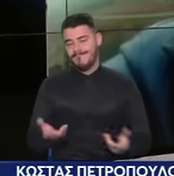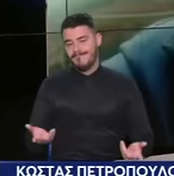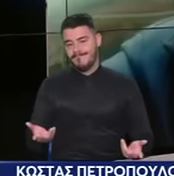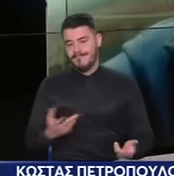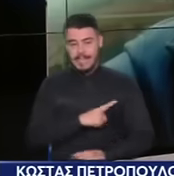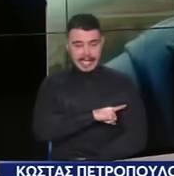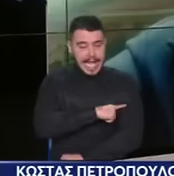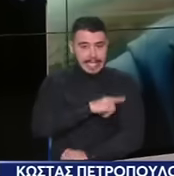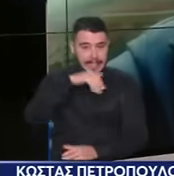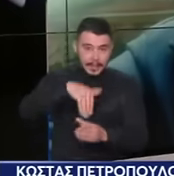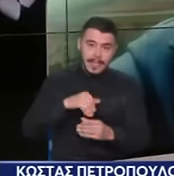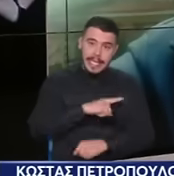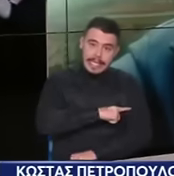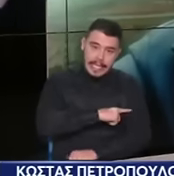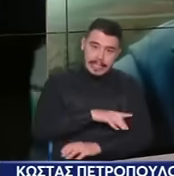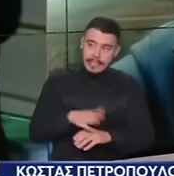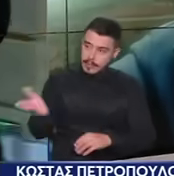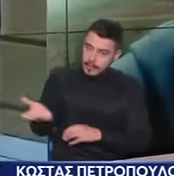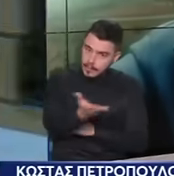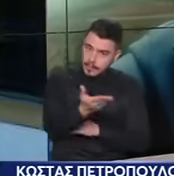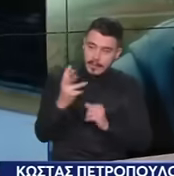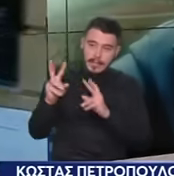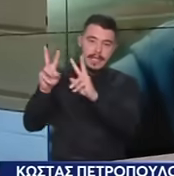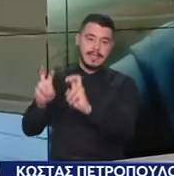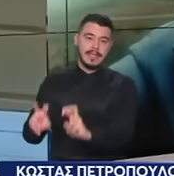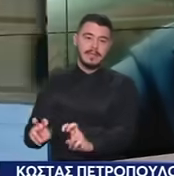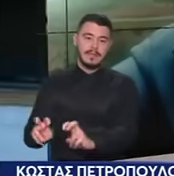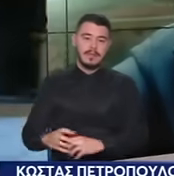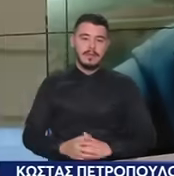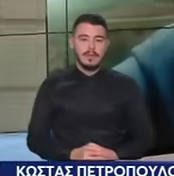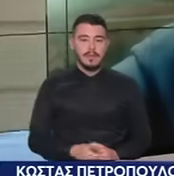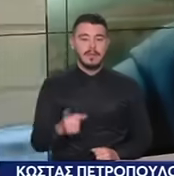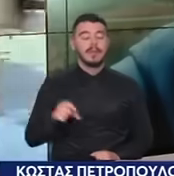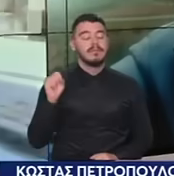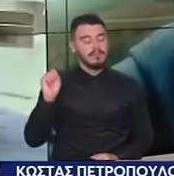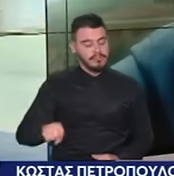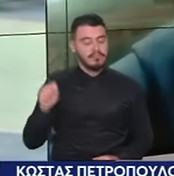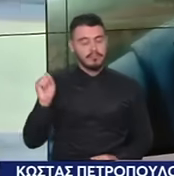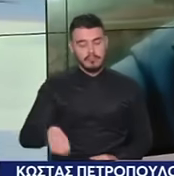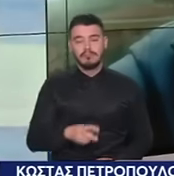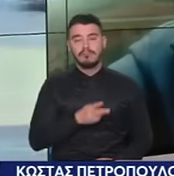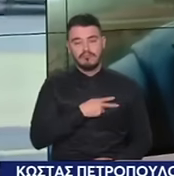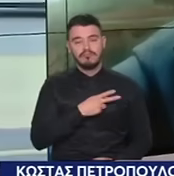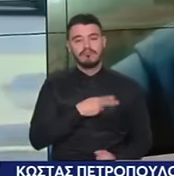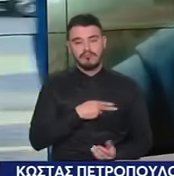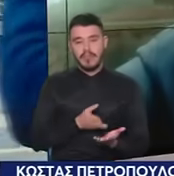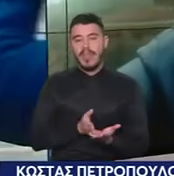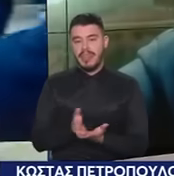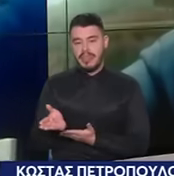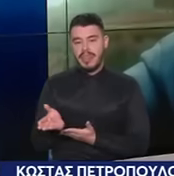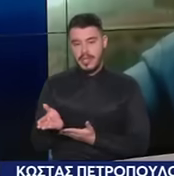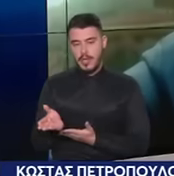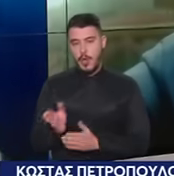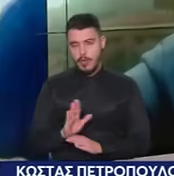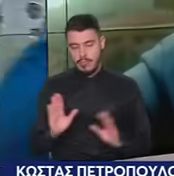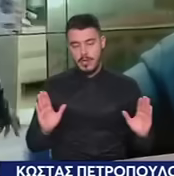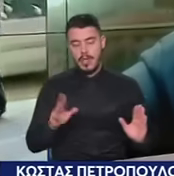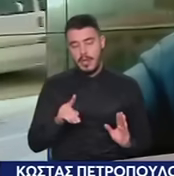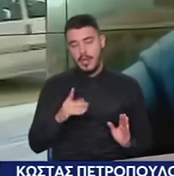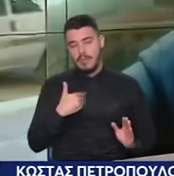γιατρούς. Ναι, κάποιος θα έπρεπε κάτι να εισηγηθεί πάνω σε αυτό. Εγώ δεν μπορώ να πω περισσότερες